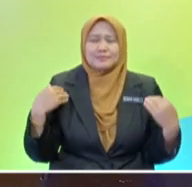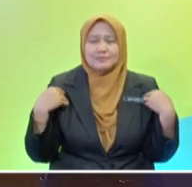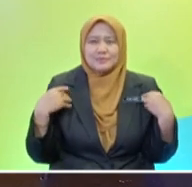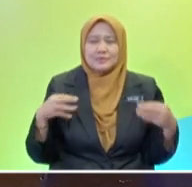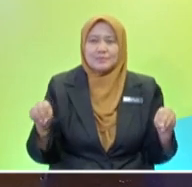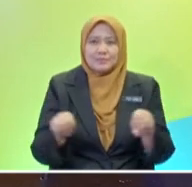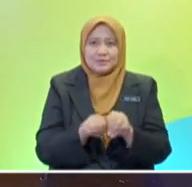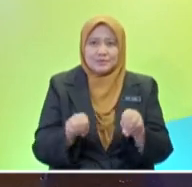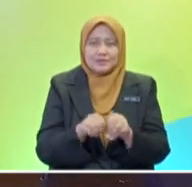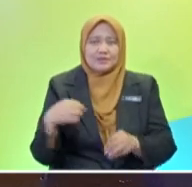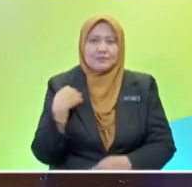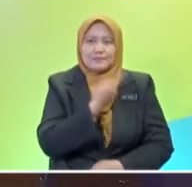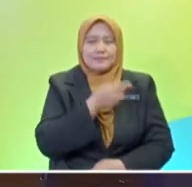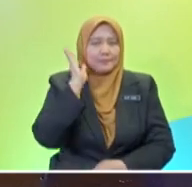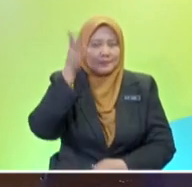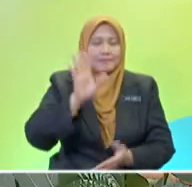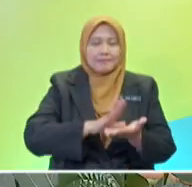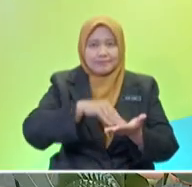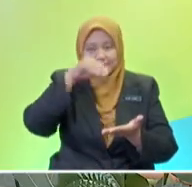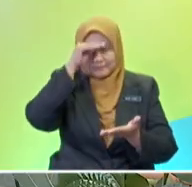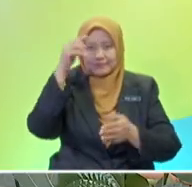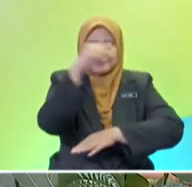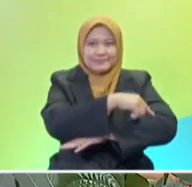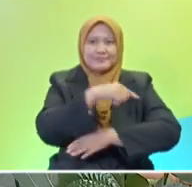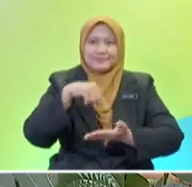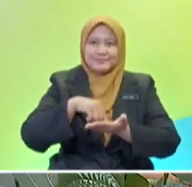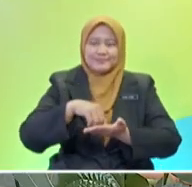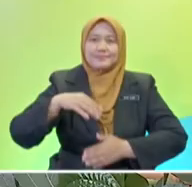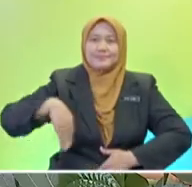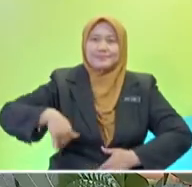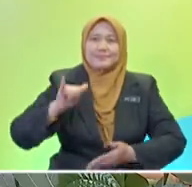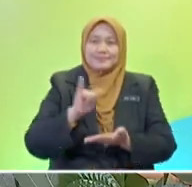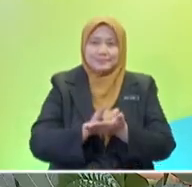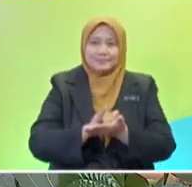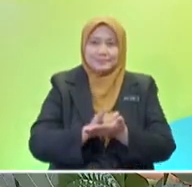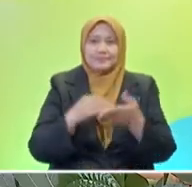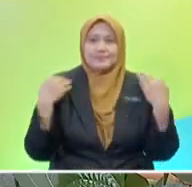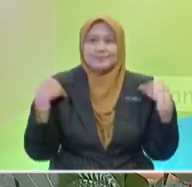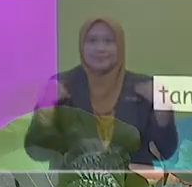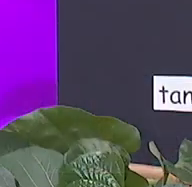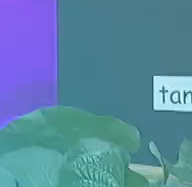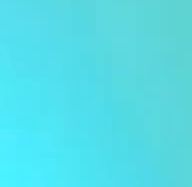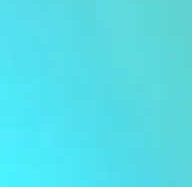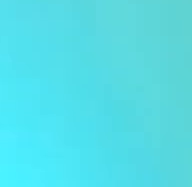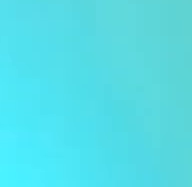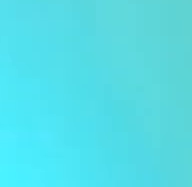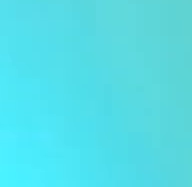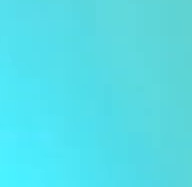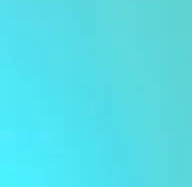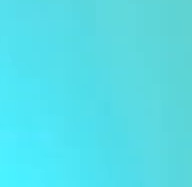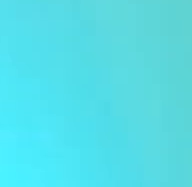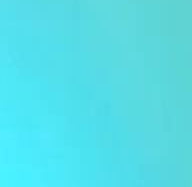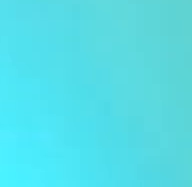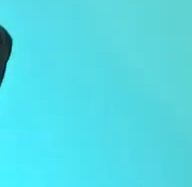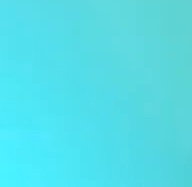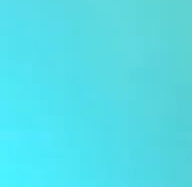yang kita pelajari pada hari ini. Tapi sebelum itu, nak kenalkan juga kita punya juru bahasa isyarat. Kita ucapkan selamat datang